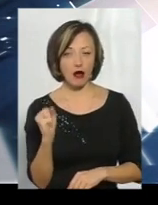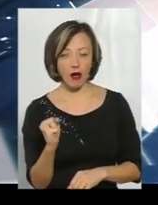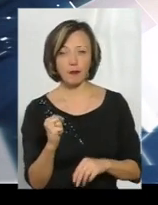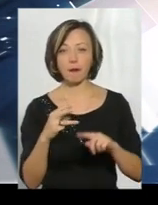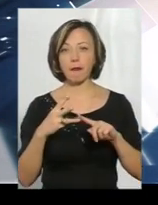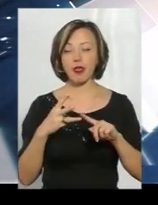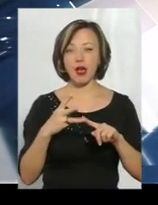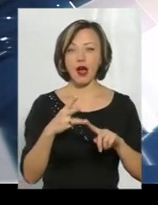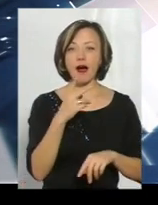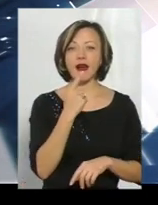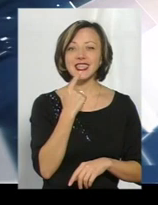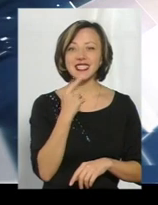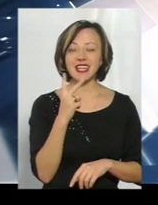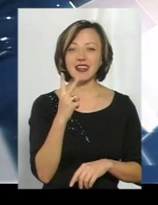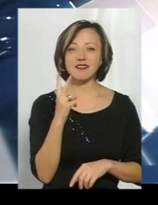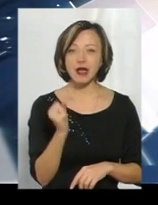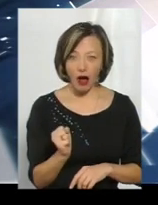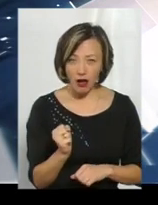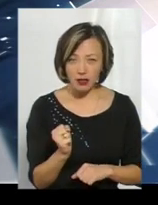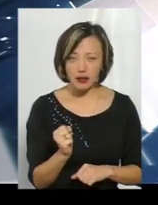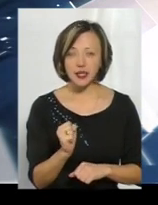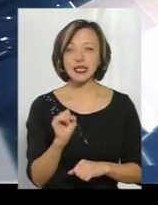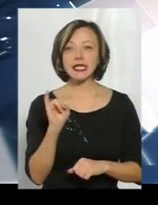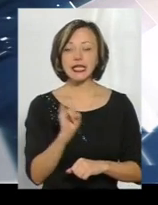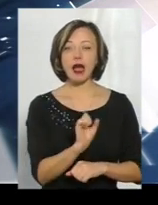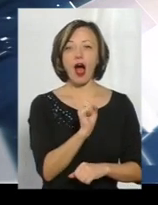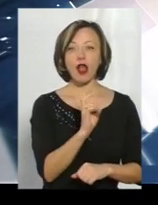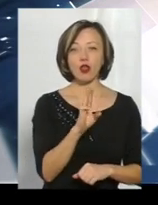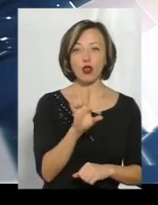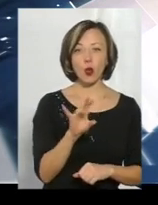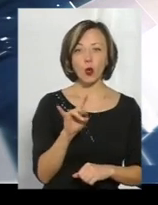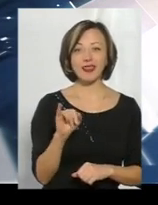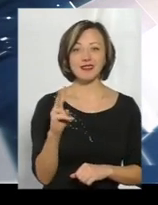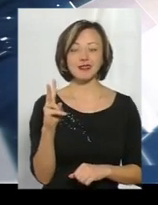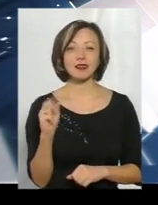Потім йде Красилівська і Антонінська